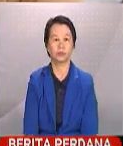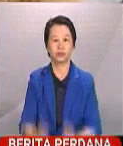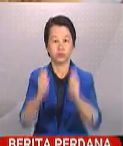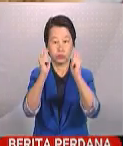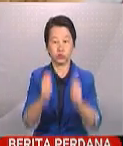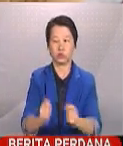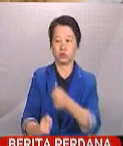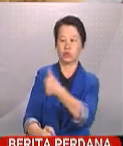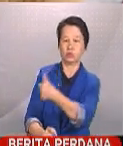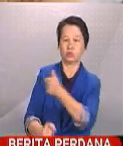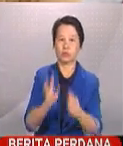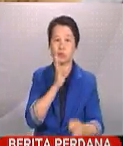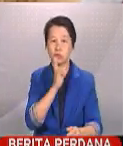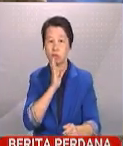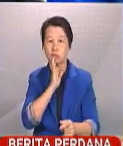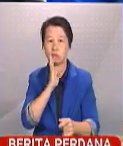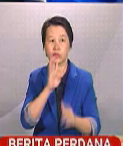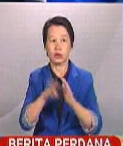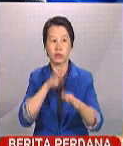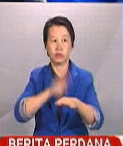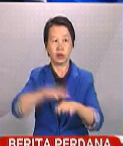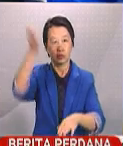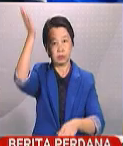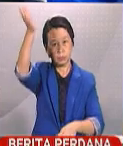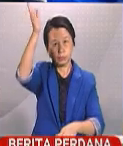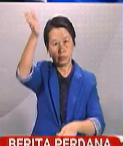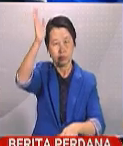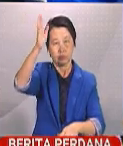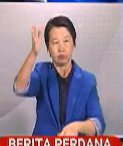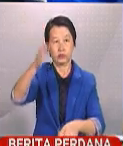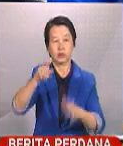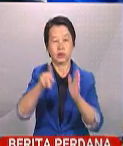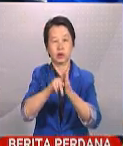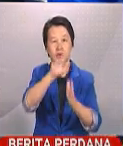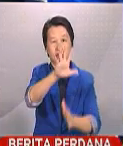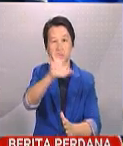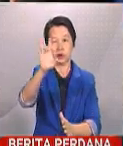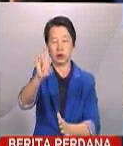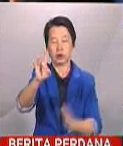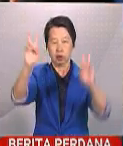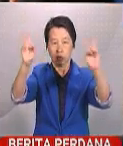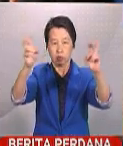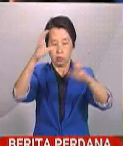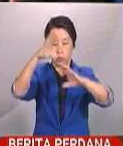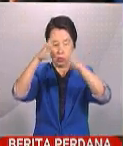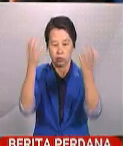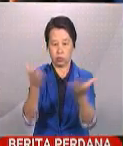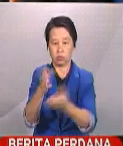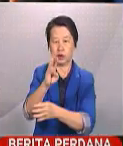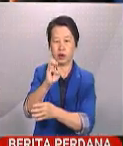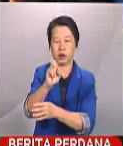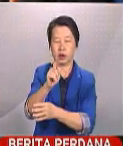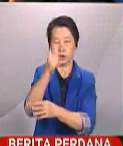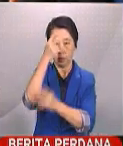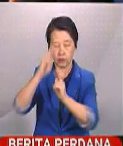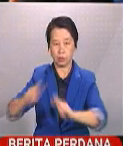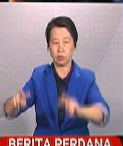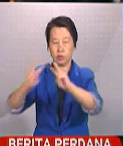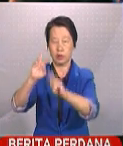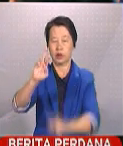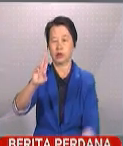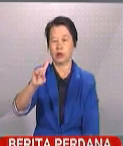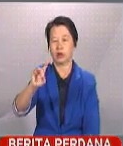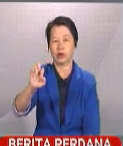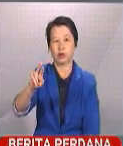Tokoh akademik tersorot itu menyatakannya semasa menyampaikan syarahan perdana ke-58 bertajuk Global Ethics for Values Driven ke